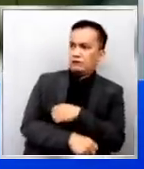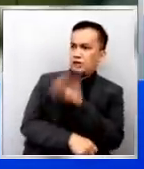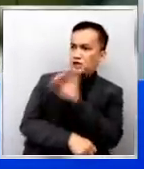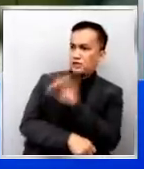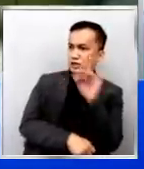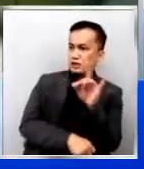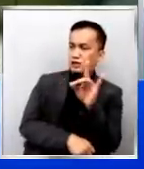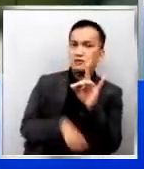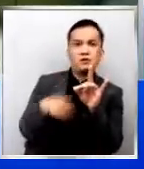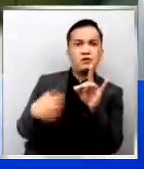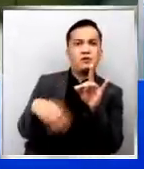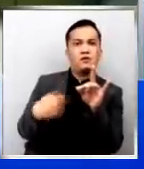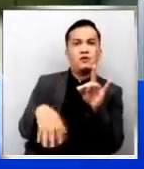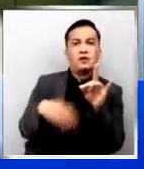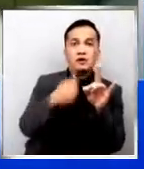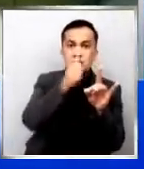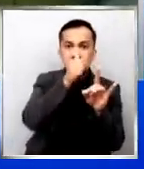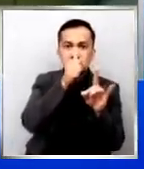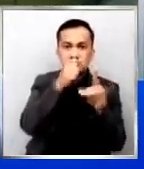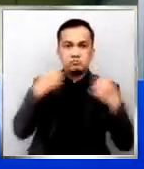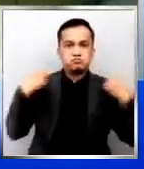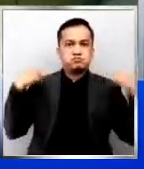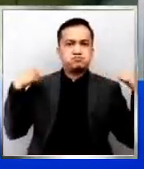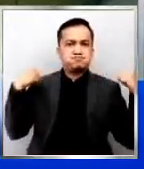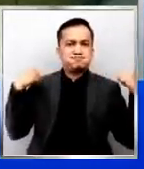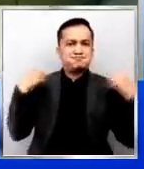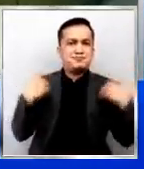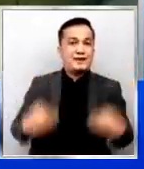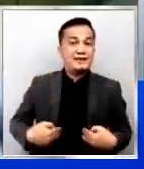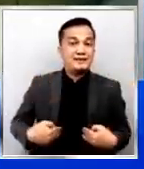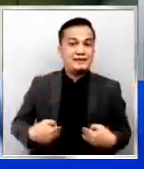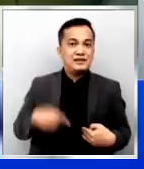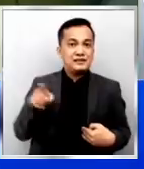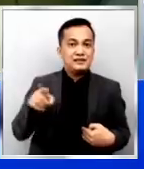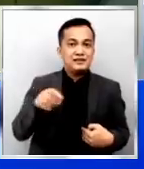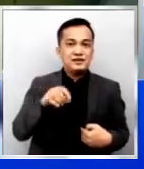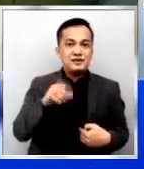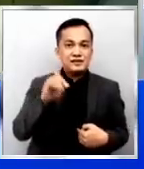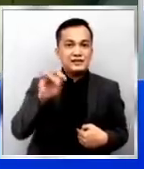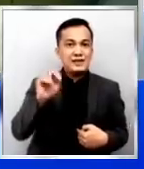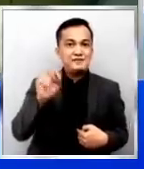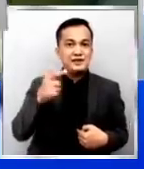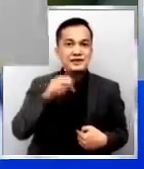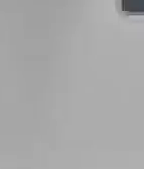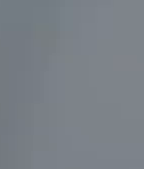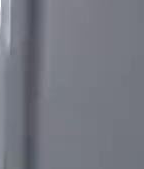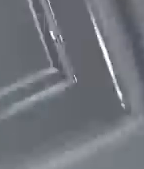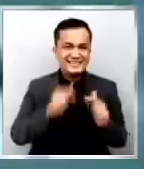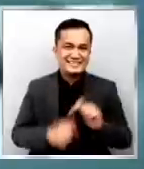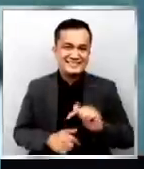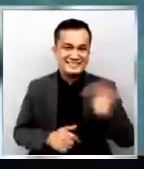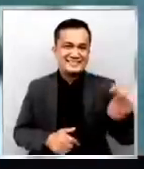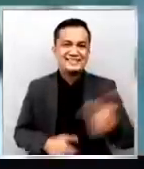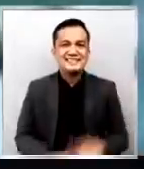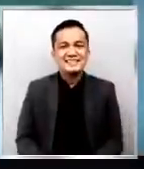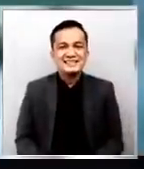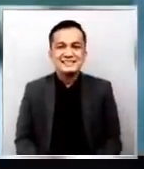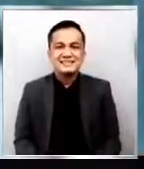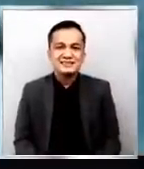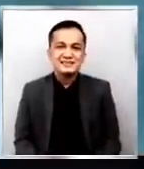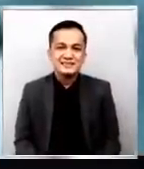po ng malakas na pangangatawan ng si diving lola, tinutukan ni Oscar Oida.